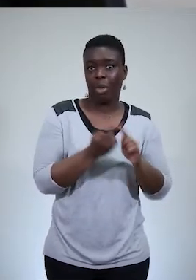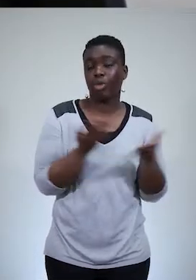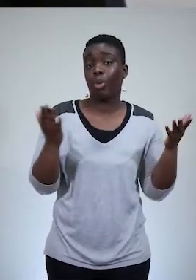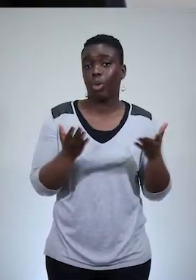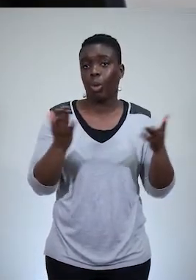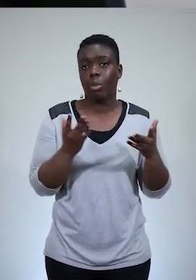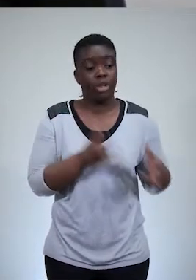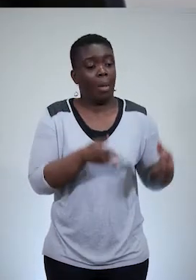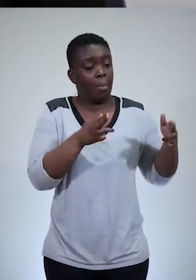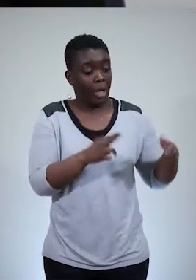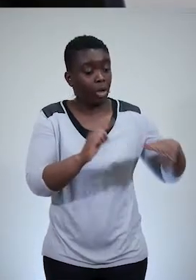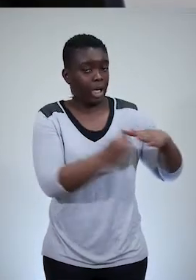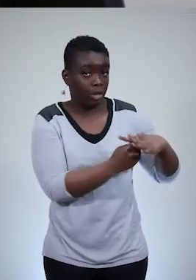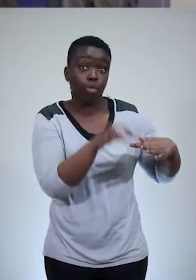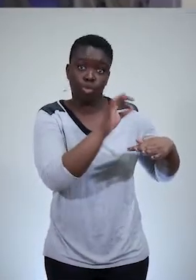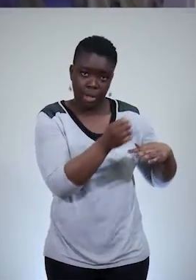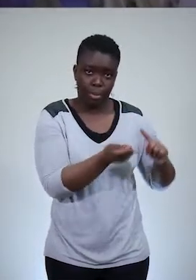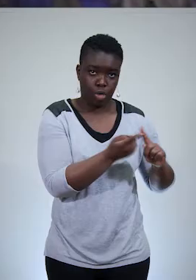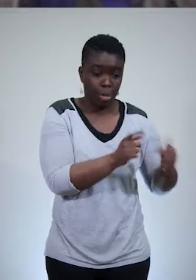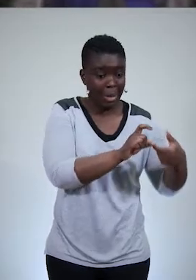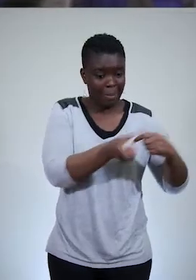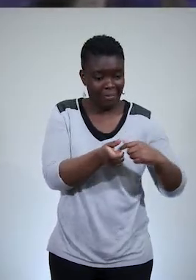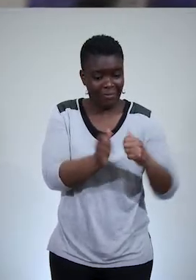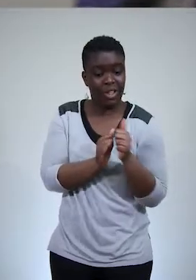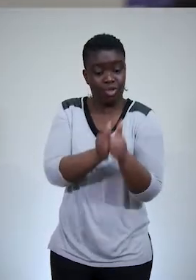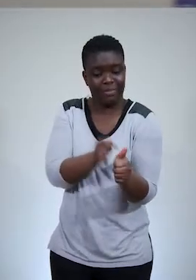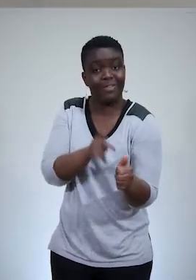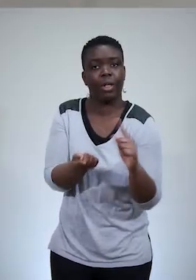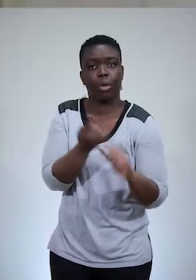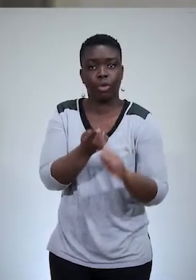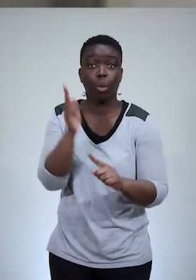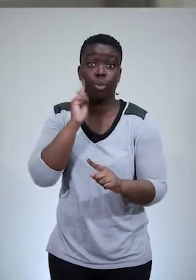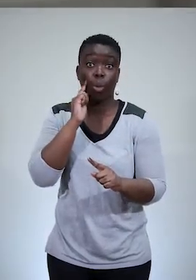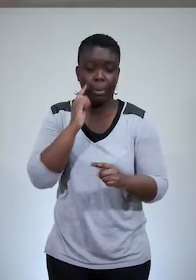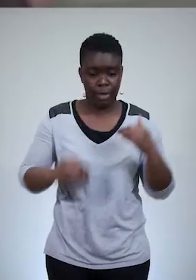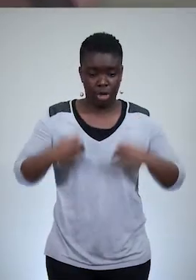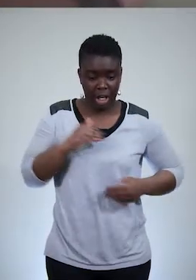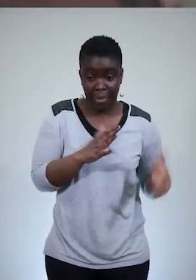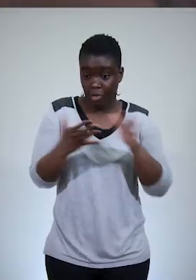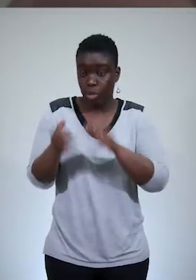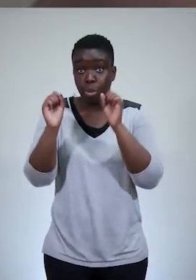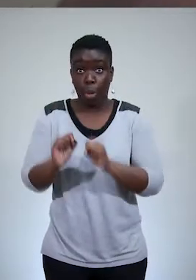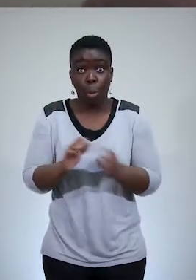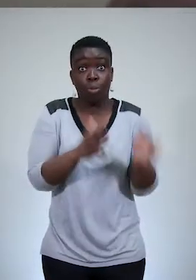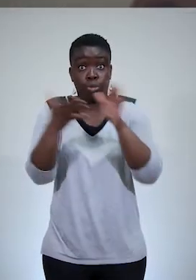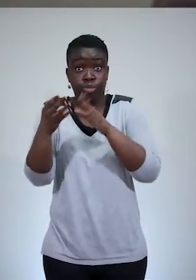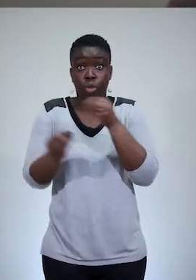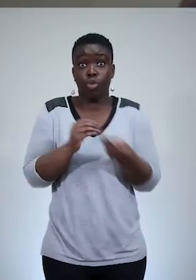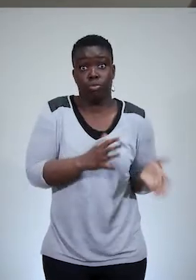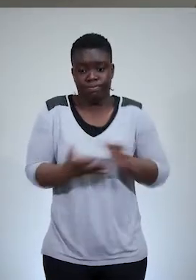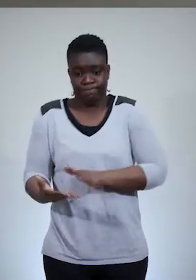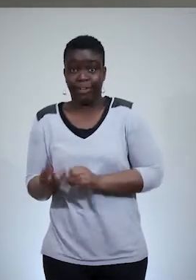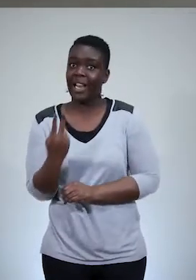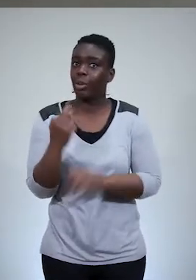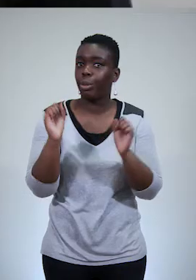être donc, dans le sombre pour lui permettre justement un meilleur confort de travail. Et ensuite, nous